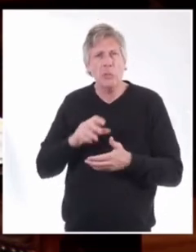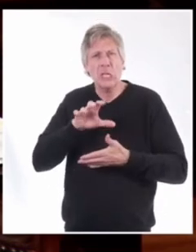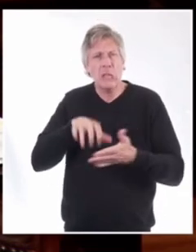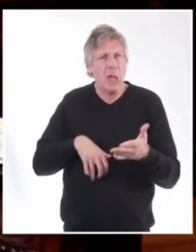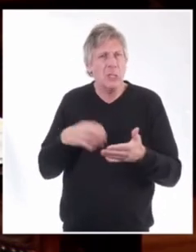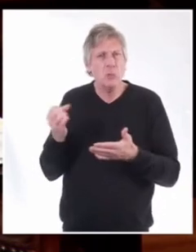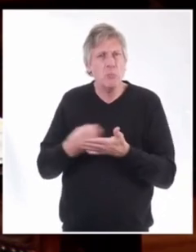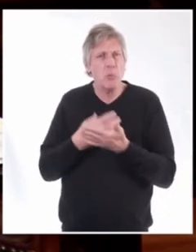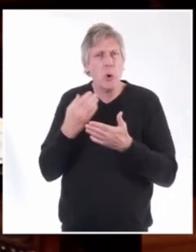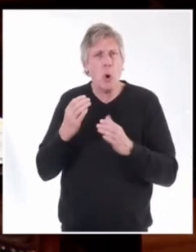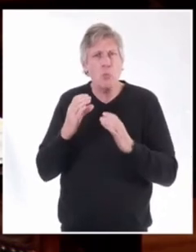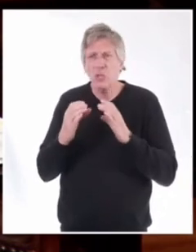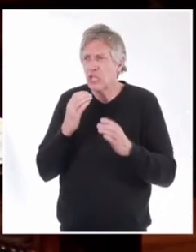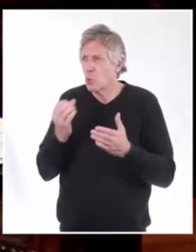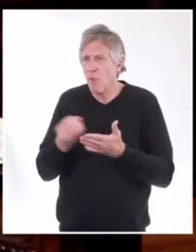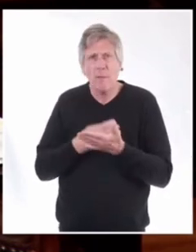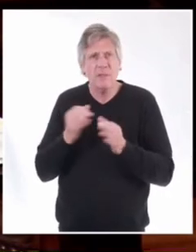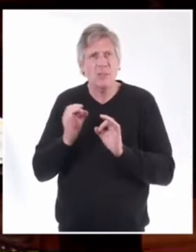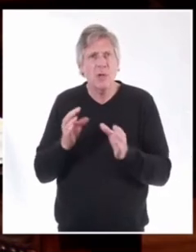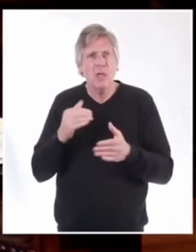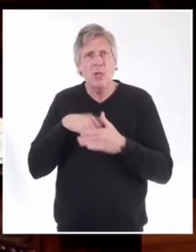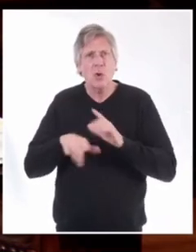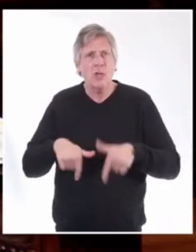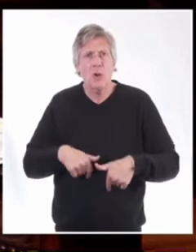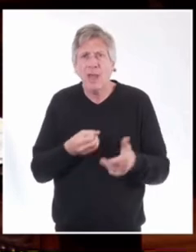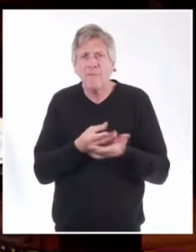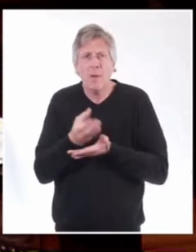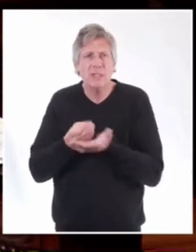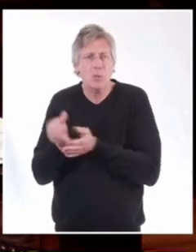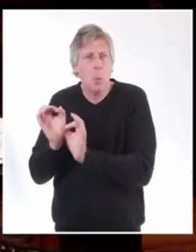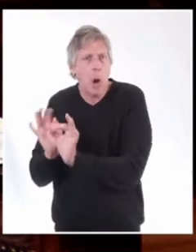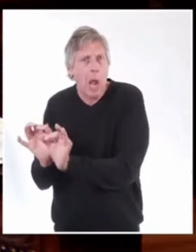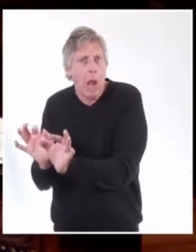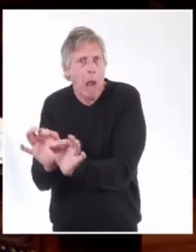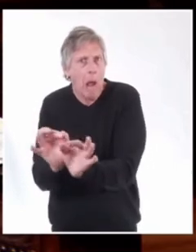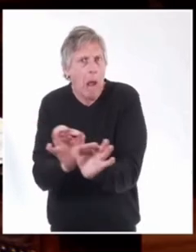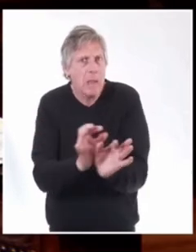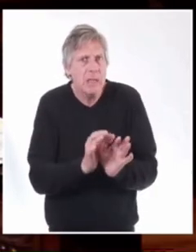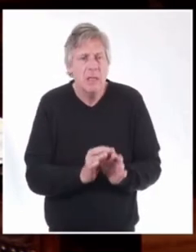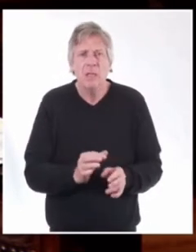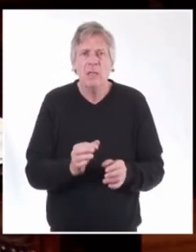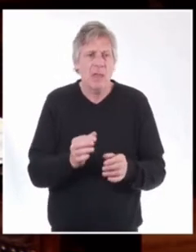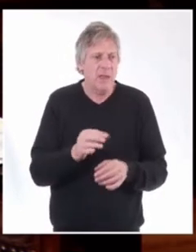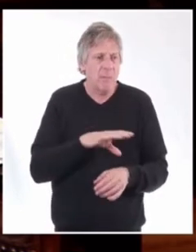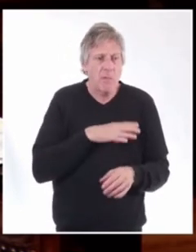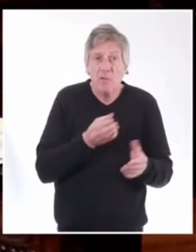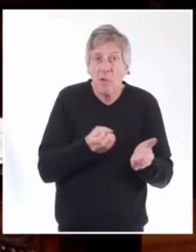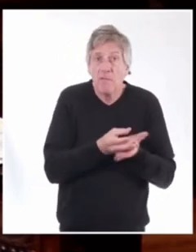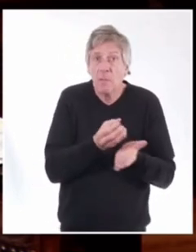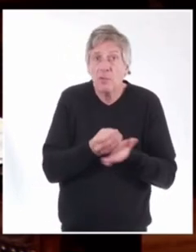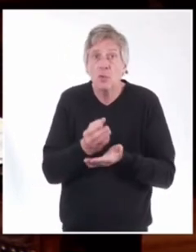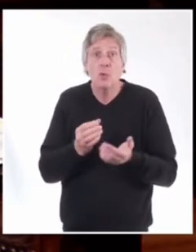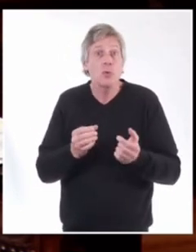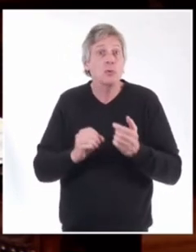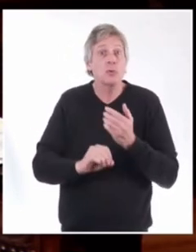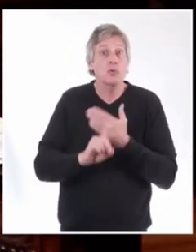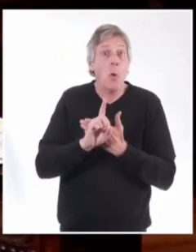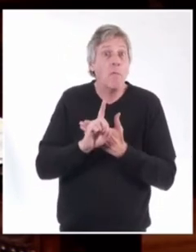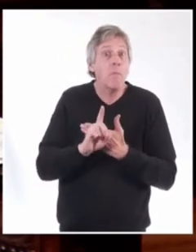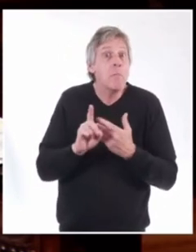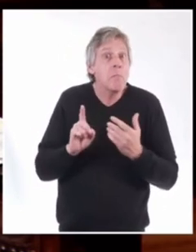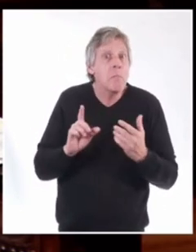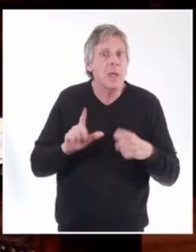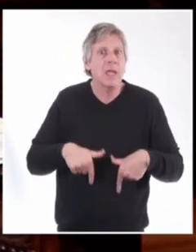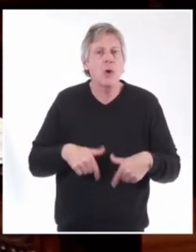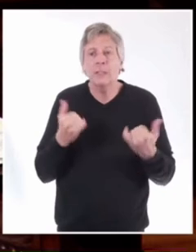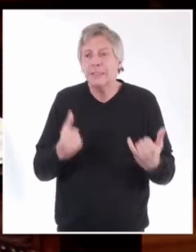communication, aucune information dans les écoles ou auprès des enseignants, si ce n'est une certitude. Dans les écoles